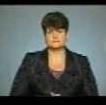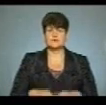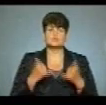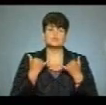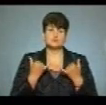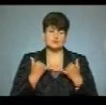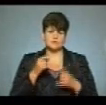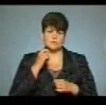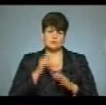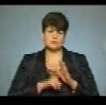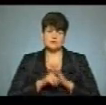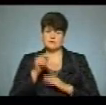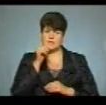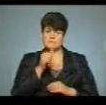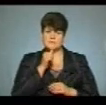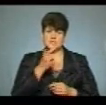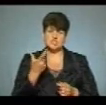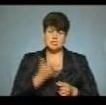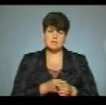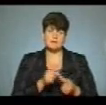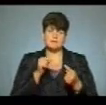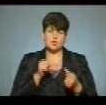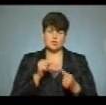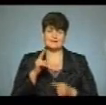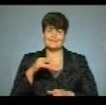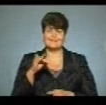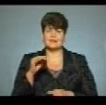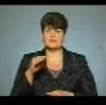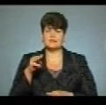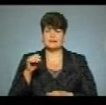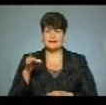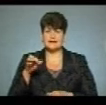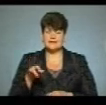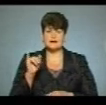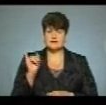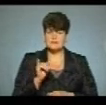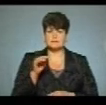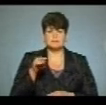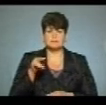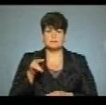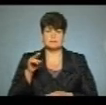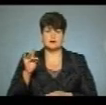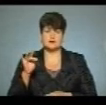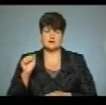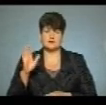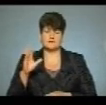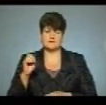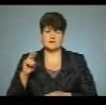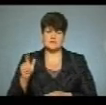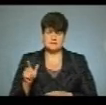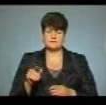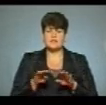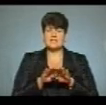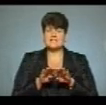Сьогодні в Україні розпочався місяць щеплень проти дифтерії і правця, повідомила міністр охорони здоров'я України Уляна Супрун. За її словами,